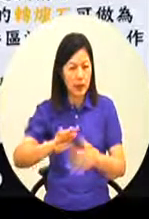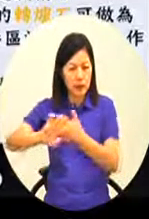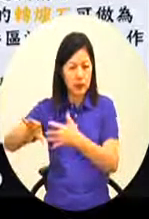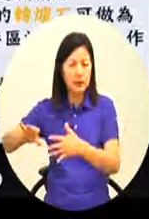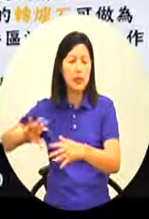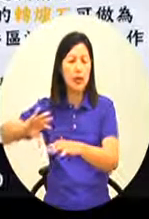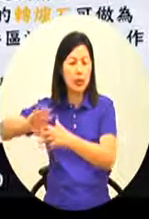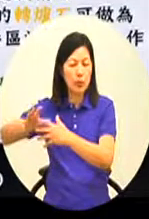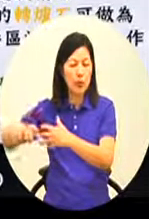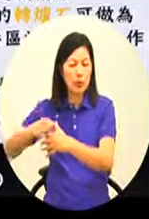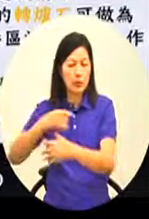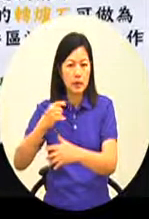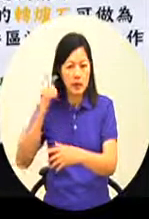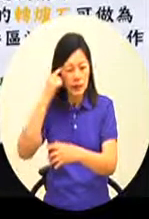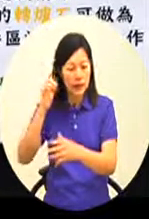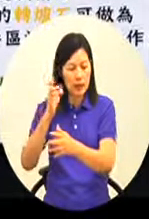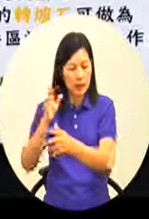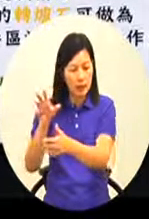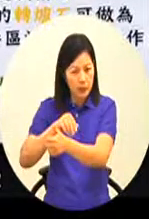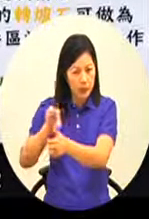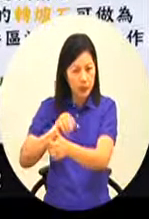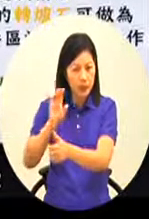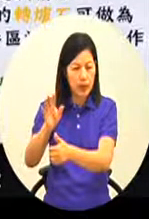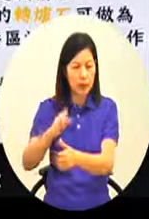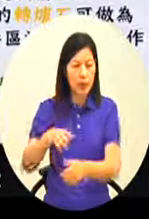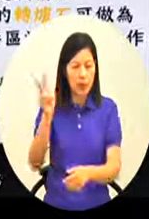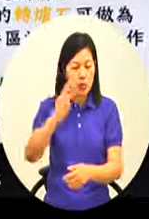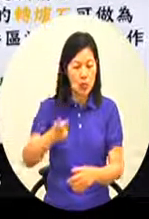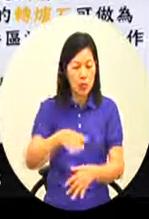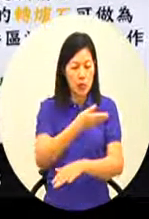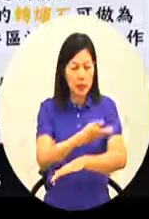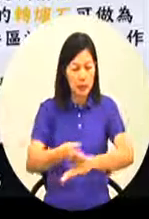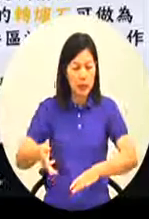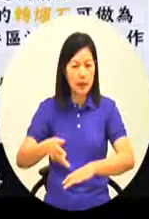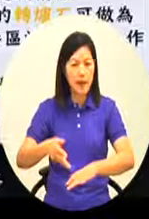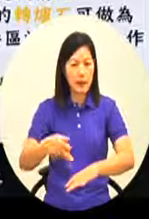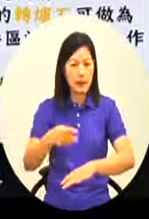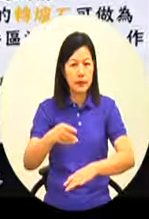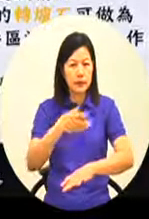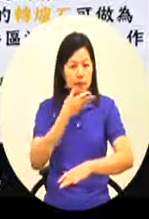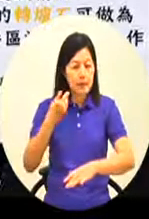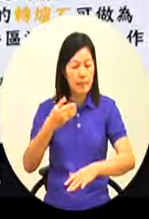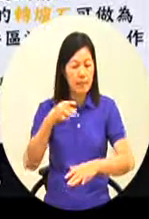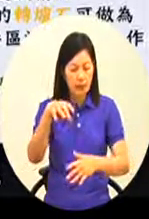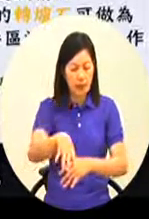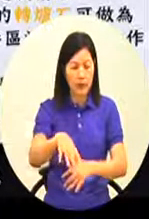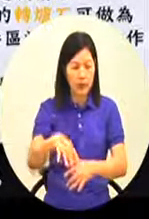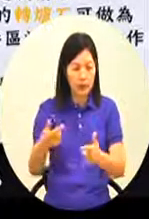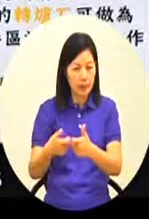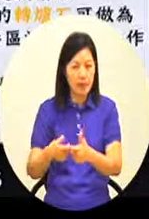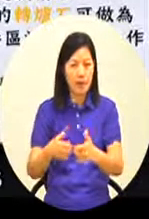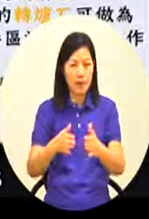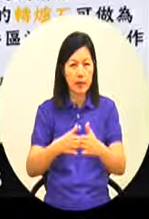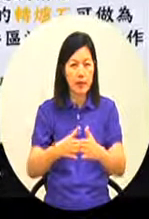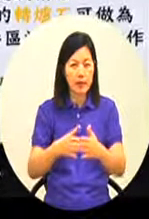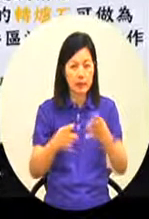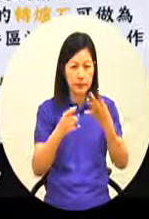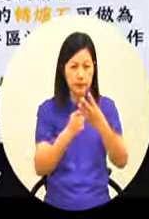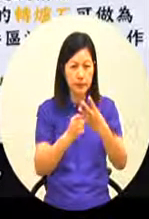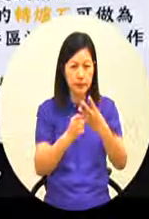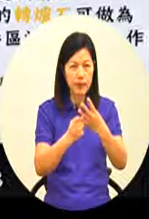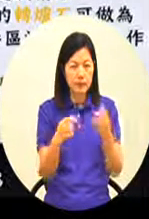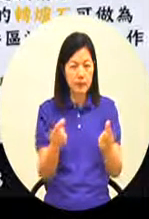的管沟，这可能水利局也需要一起来配合啊。那第四个部分，其实就是我刚刚讲的，要